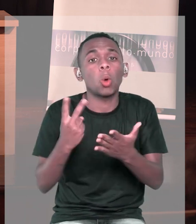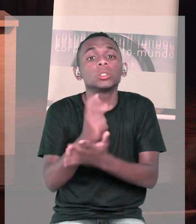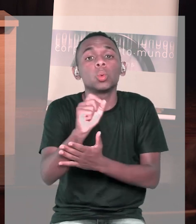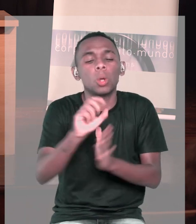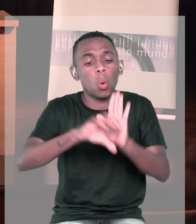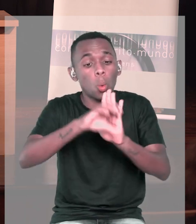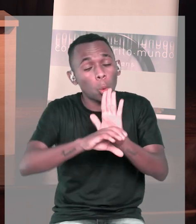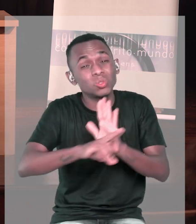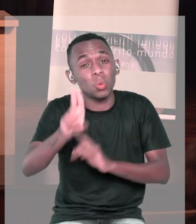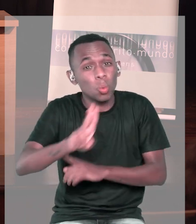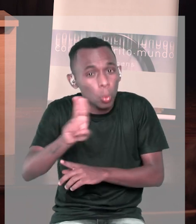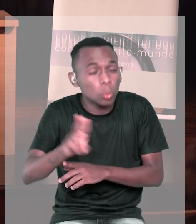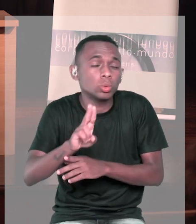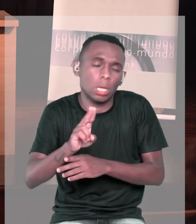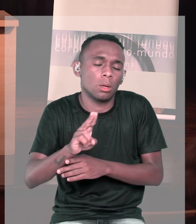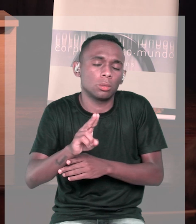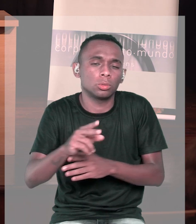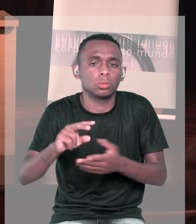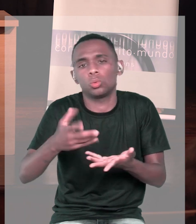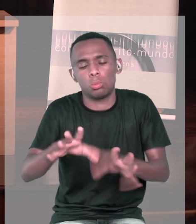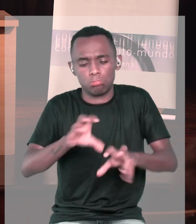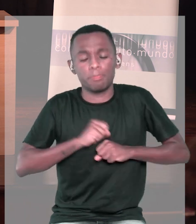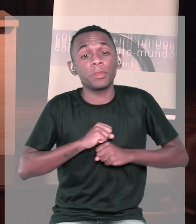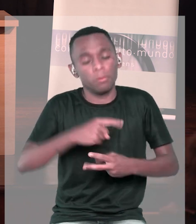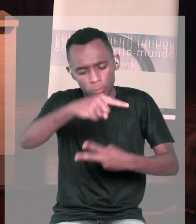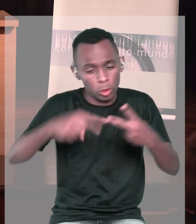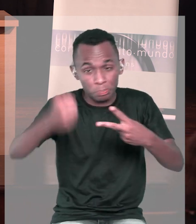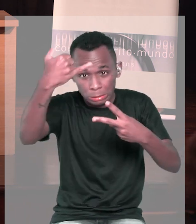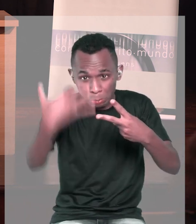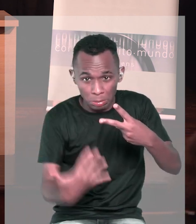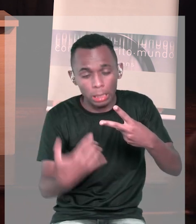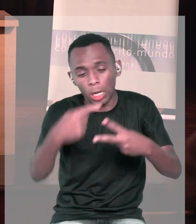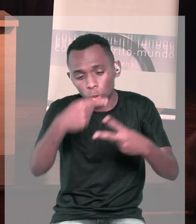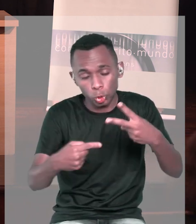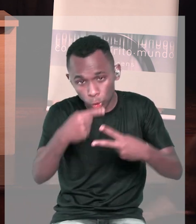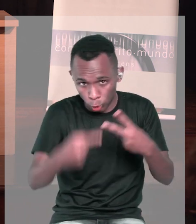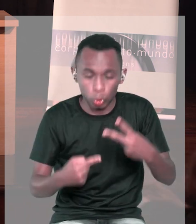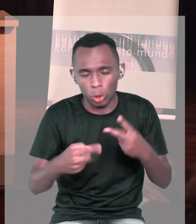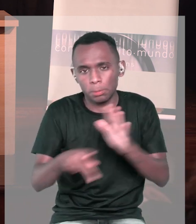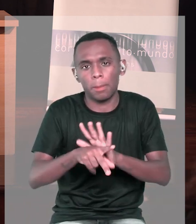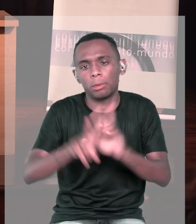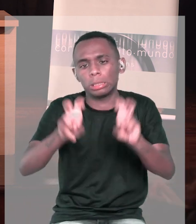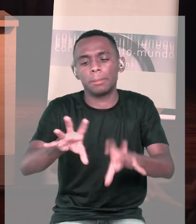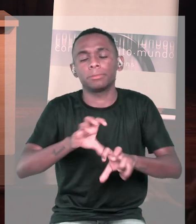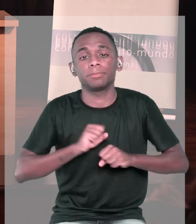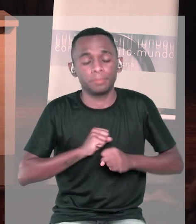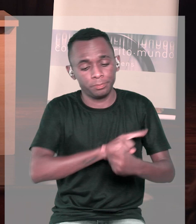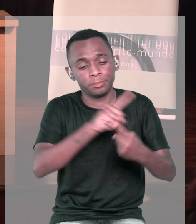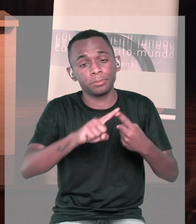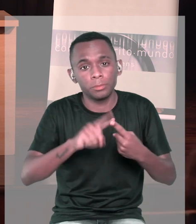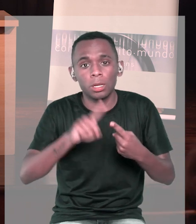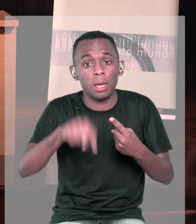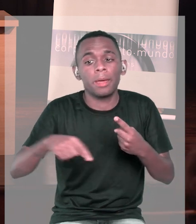conceito foi usado de forma bastante solene. E aqui eu vou destacar dois usos do conceito de apropriação. O uso do